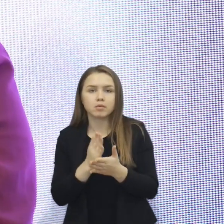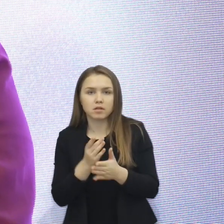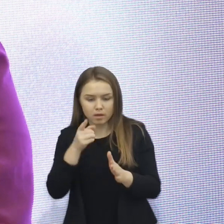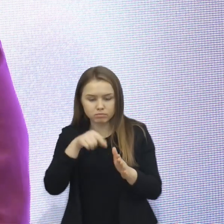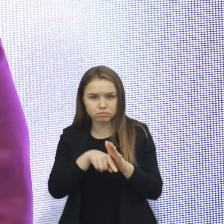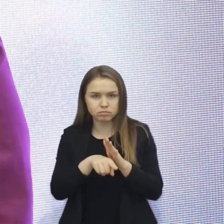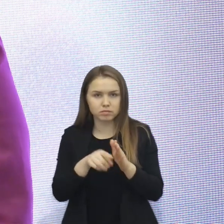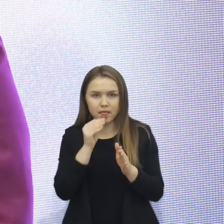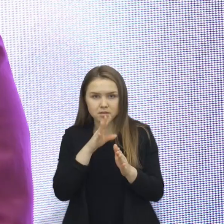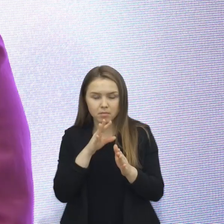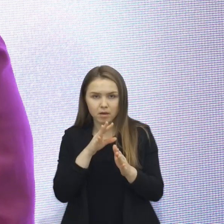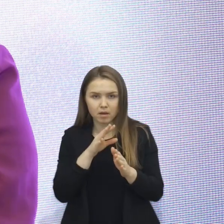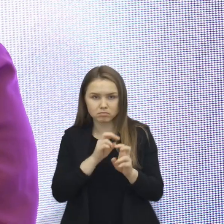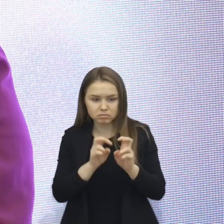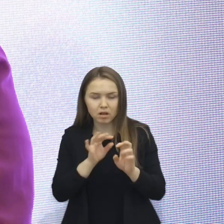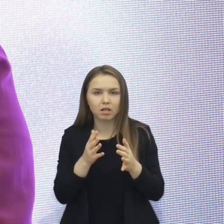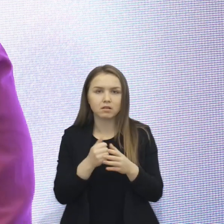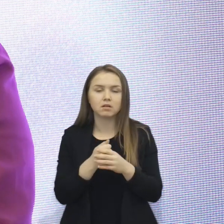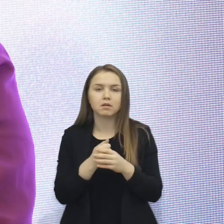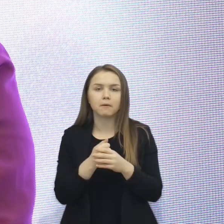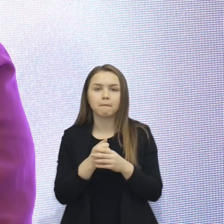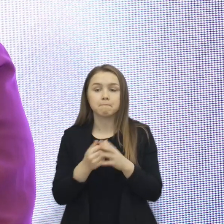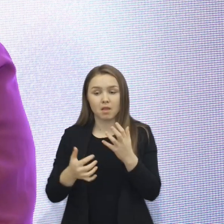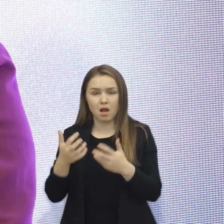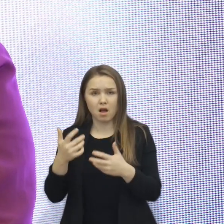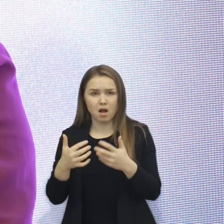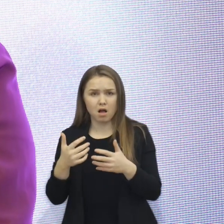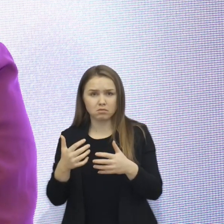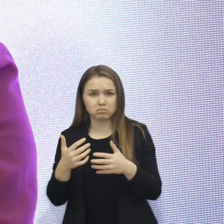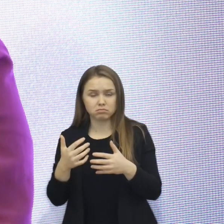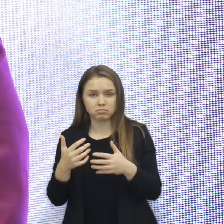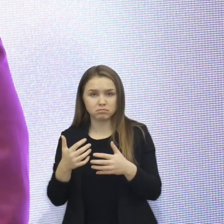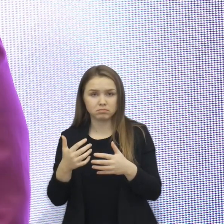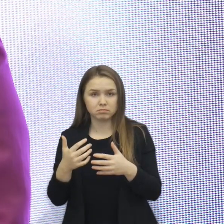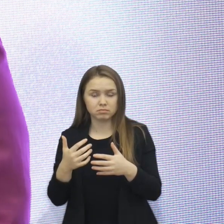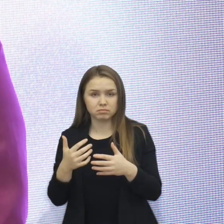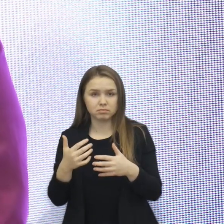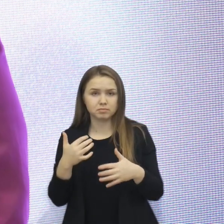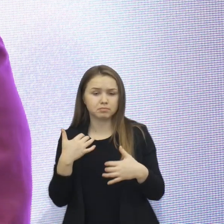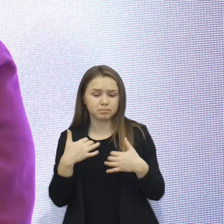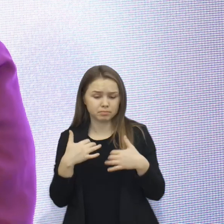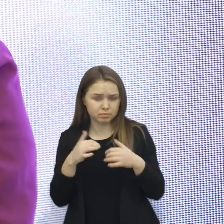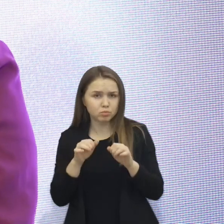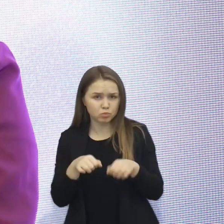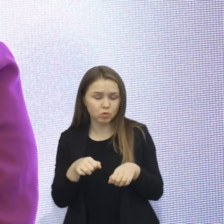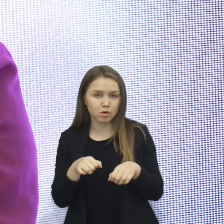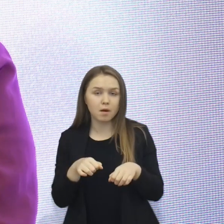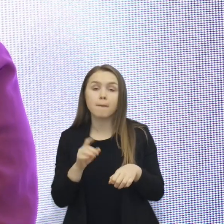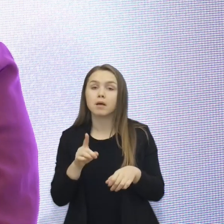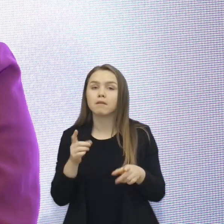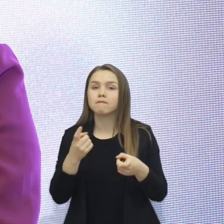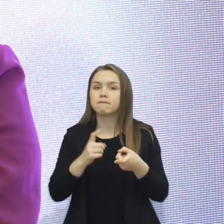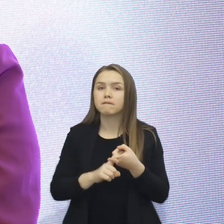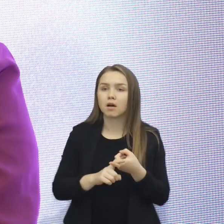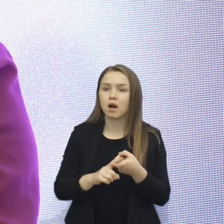čia toksai tas ir algoritmas labai, labai greitas ir pasidaro. Ir tada, aišku, yra priklausomai nuo to, ar tave